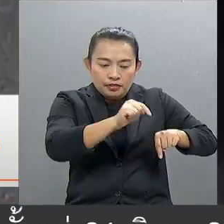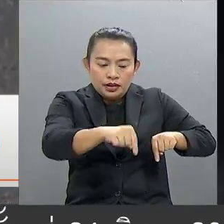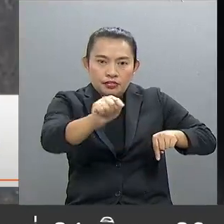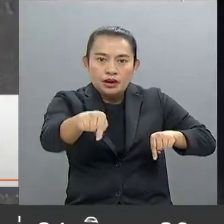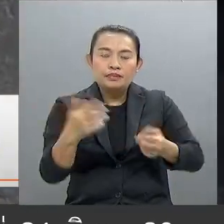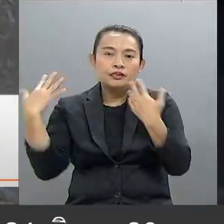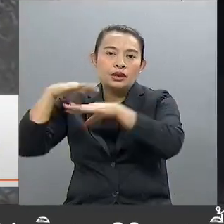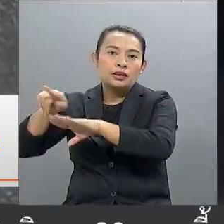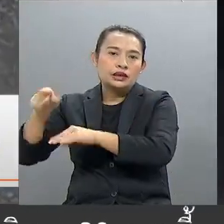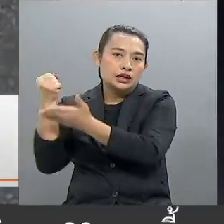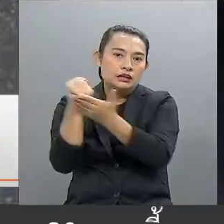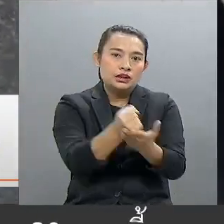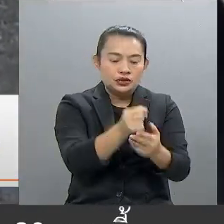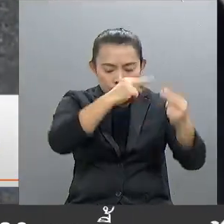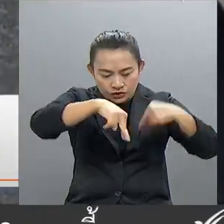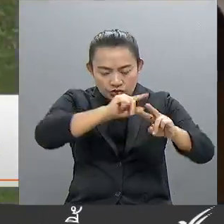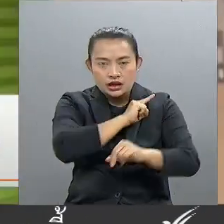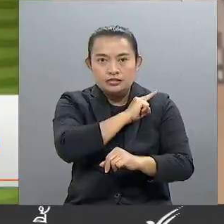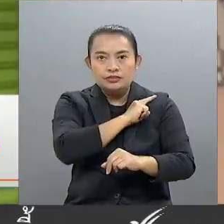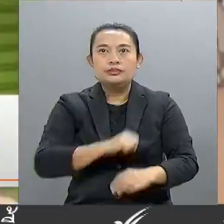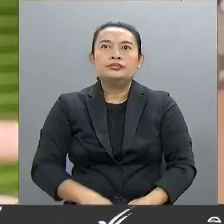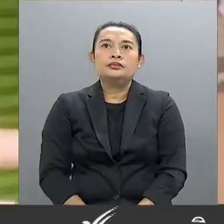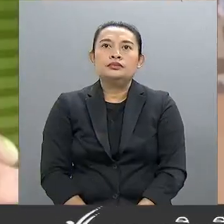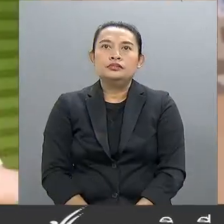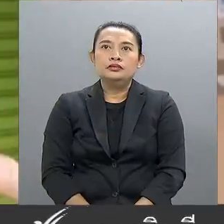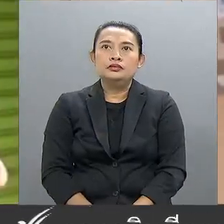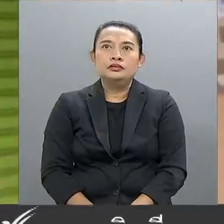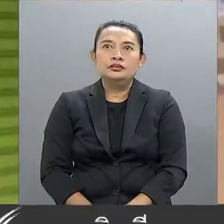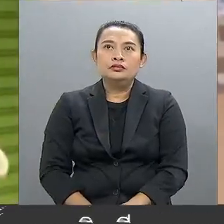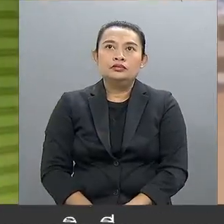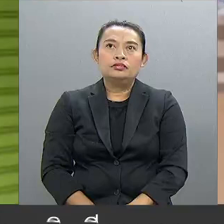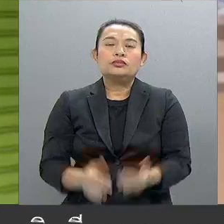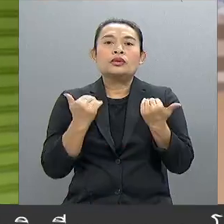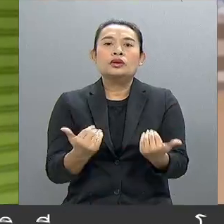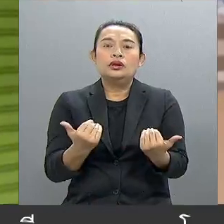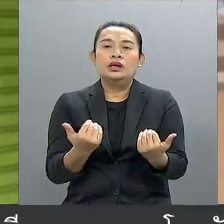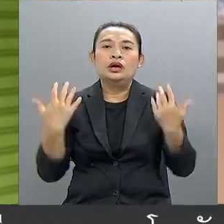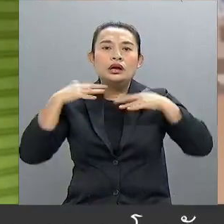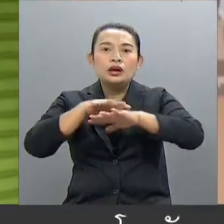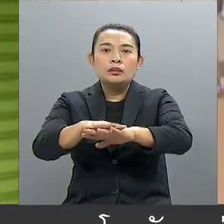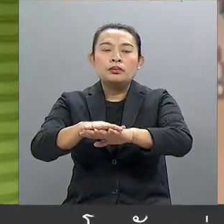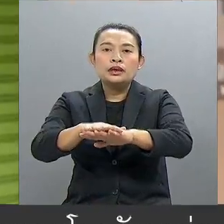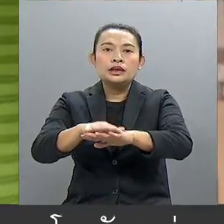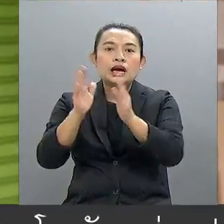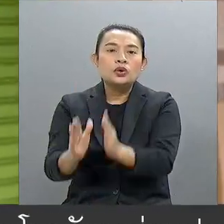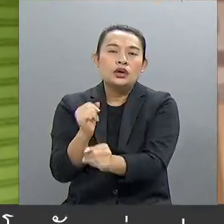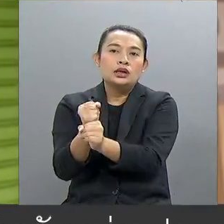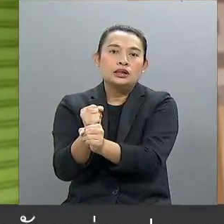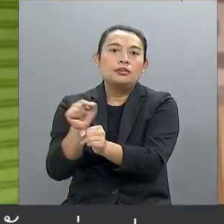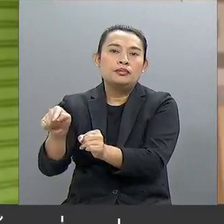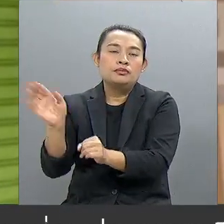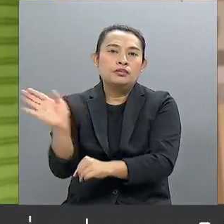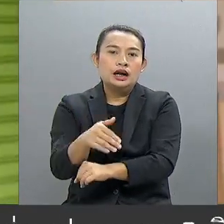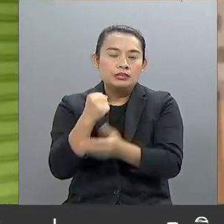ะคะ ตอนนี้ได้ประสานแจ้งกับส ช่างเทศบาลนครตรังเลยว่าให้มาช่วยดูแล